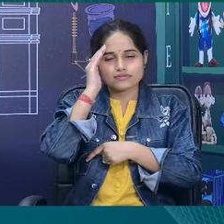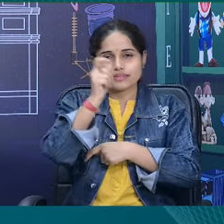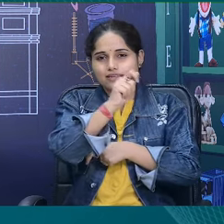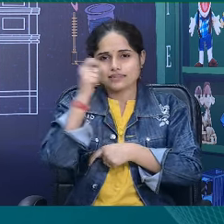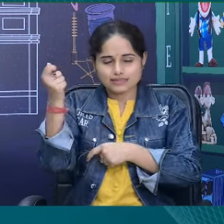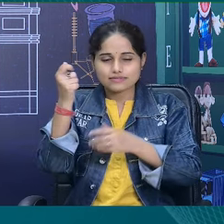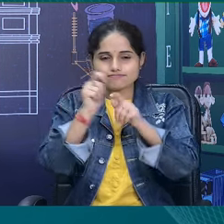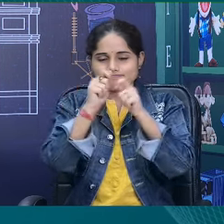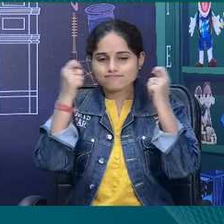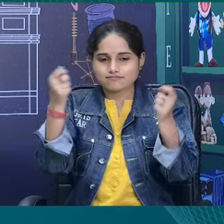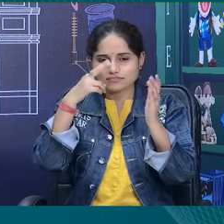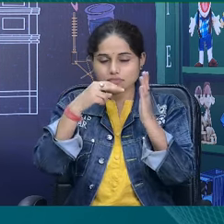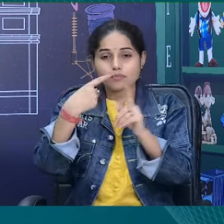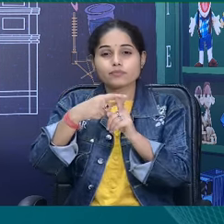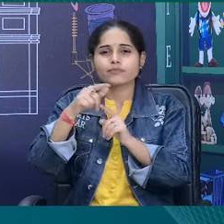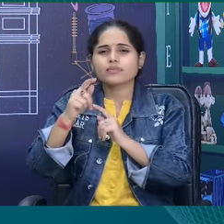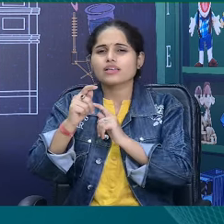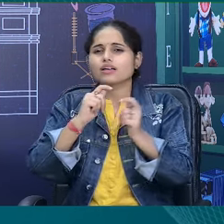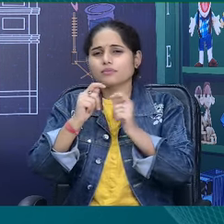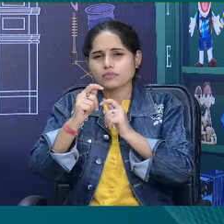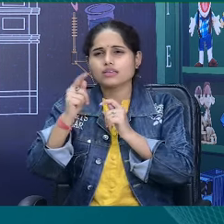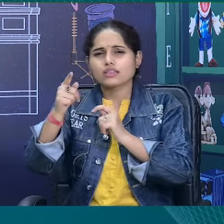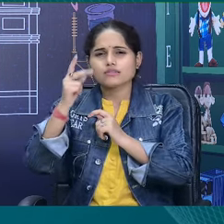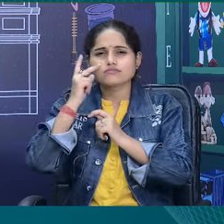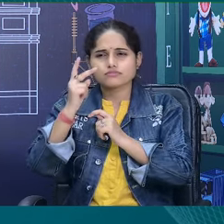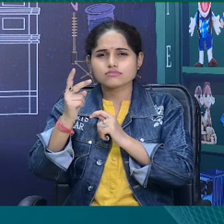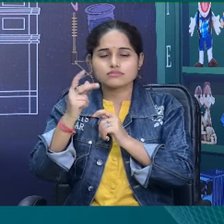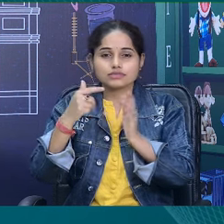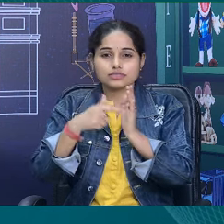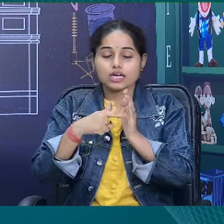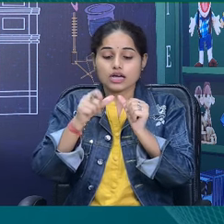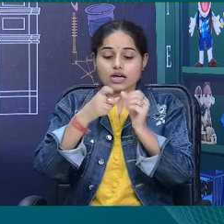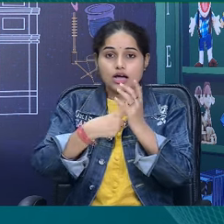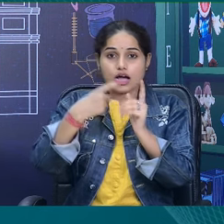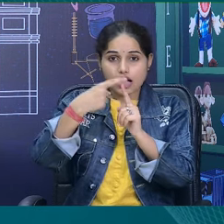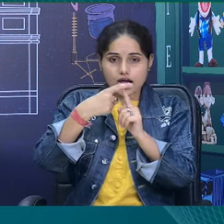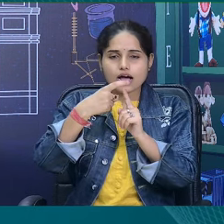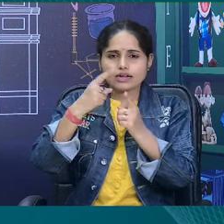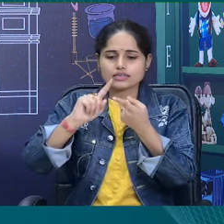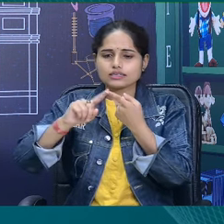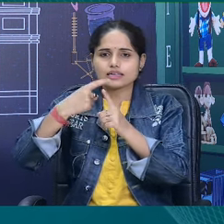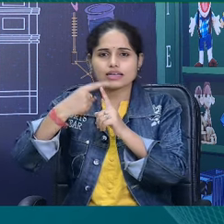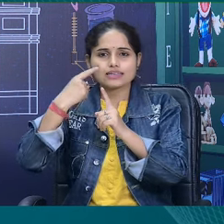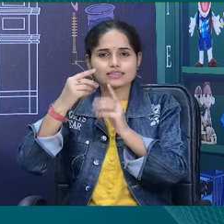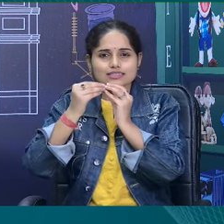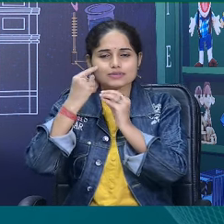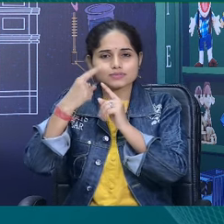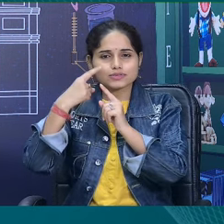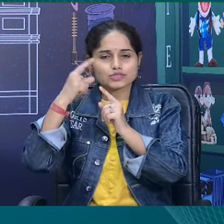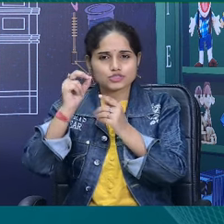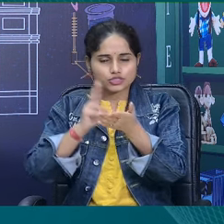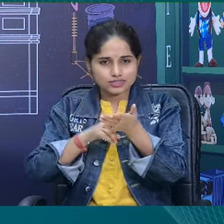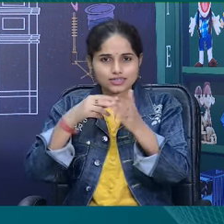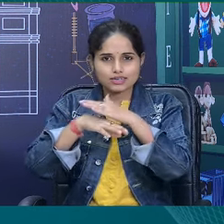चैनलों में सुनते होंगे देखते होंगे कई बार आर्ट गैलरीज का एग्जिबिशन होता है तो इस तरह के जो एग्जिबिशन होते हैं उसमें